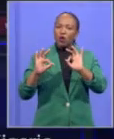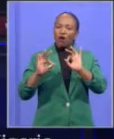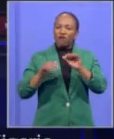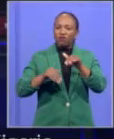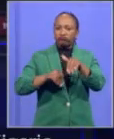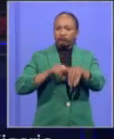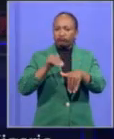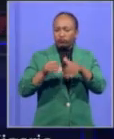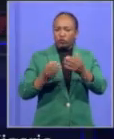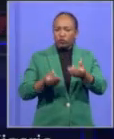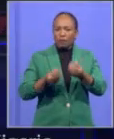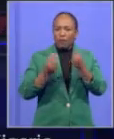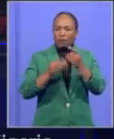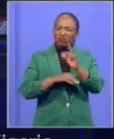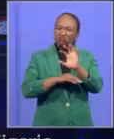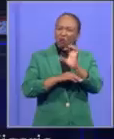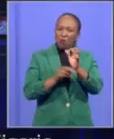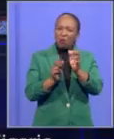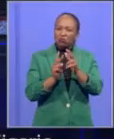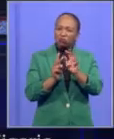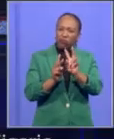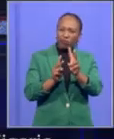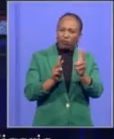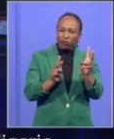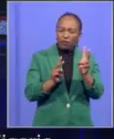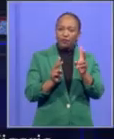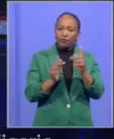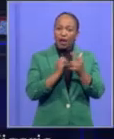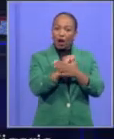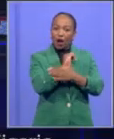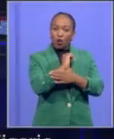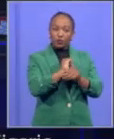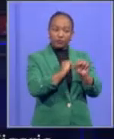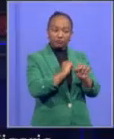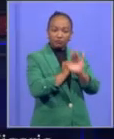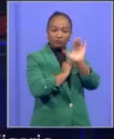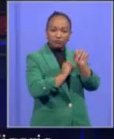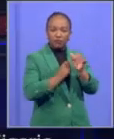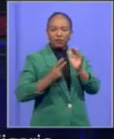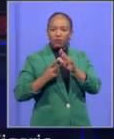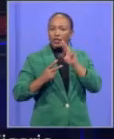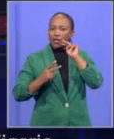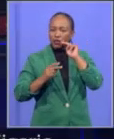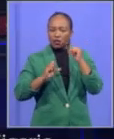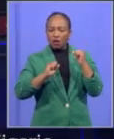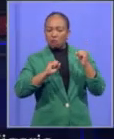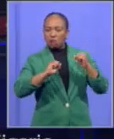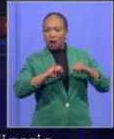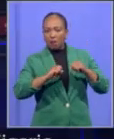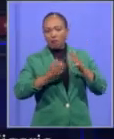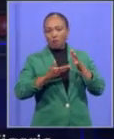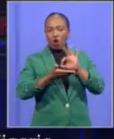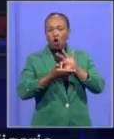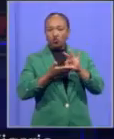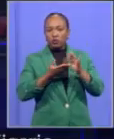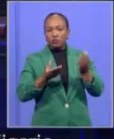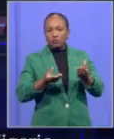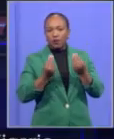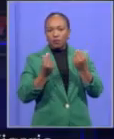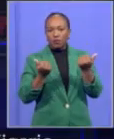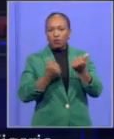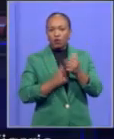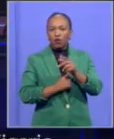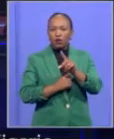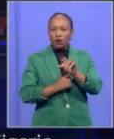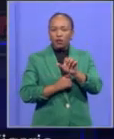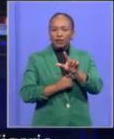diminerale dinaha tsena tse pedi di se di saenetse selekane tabeng ena letona la diminerale naheng eo Elendela